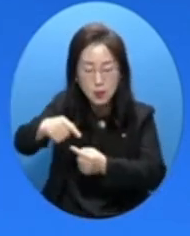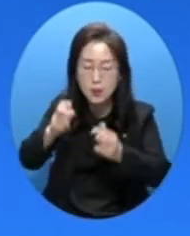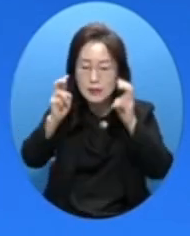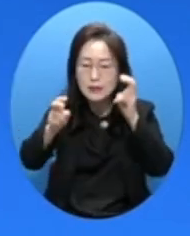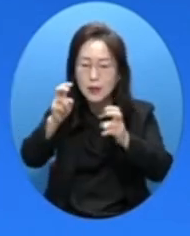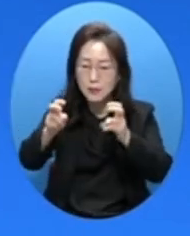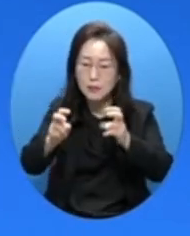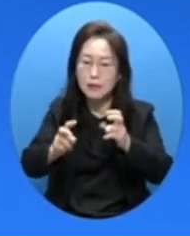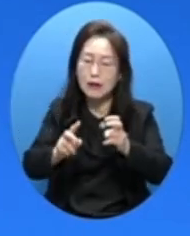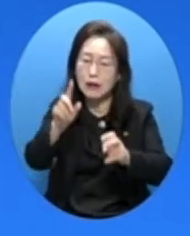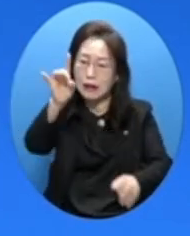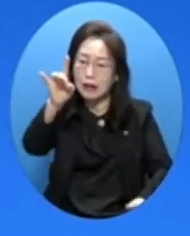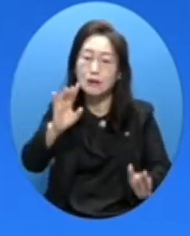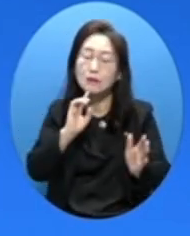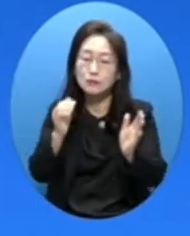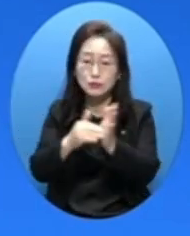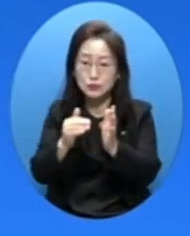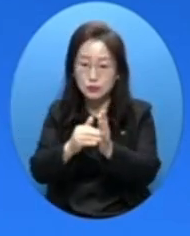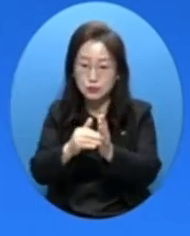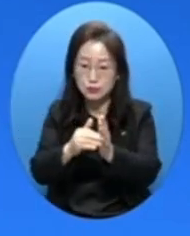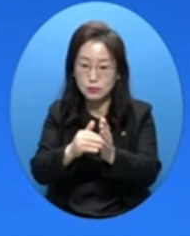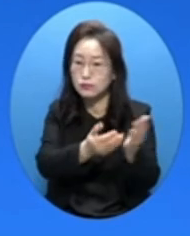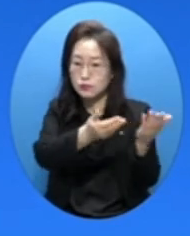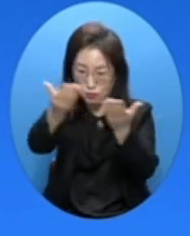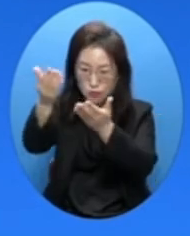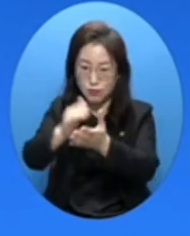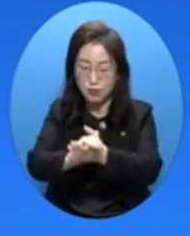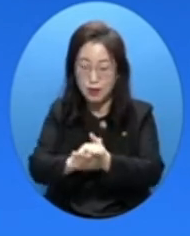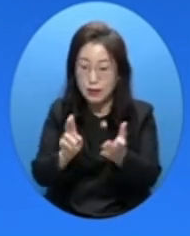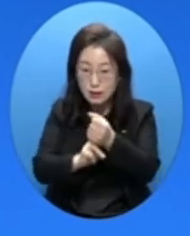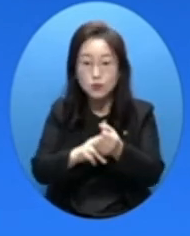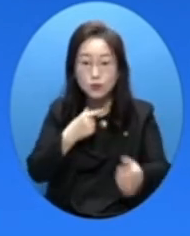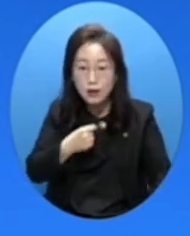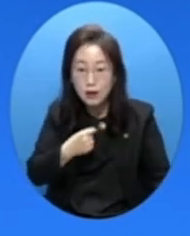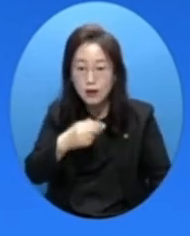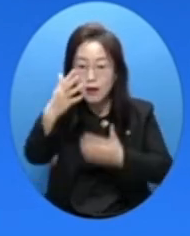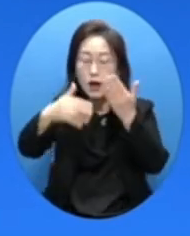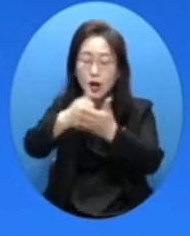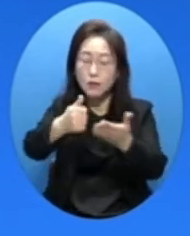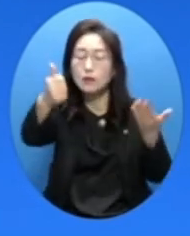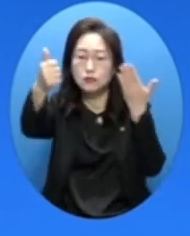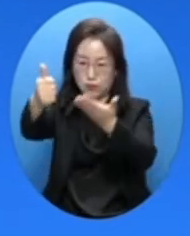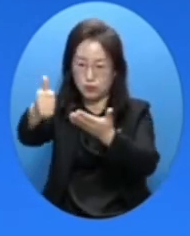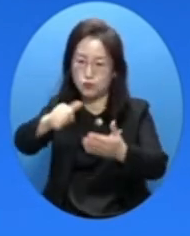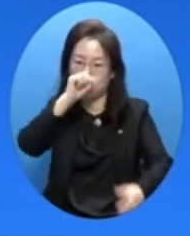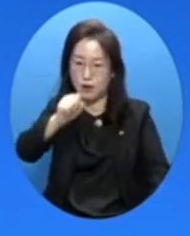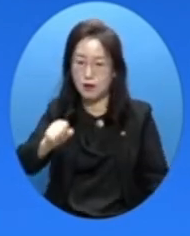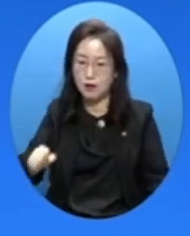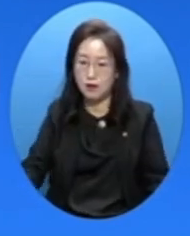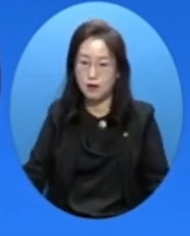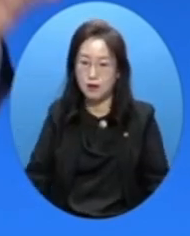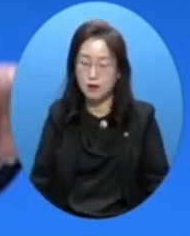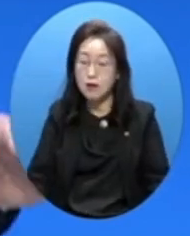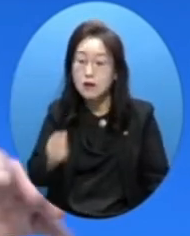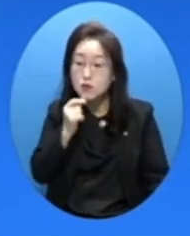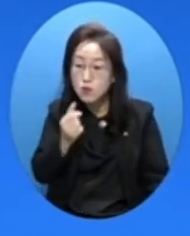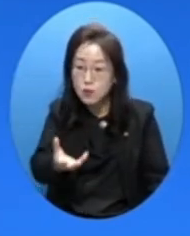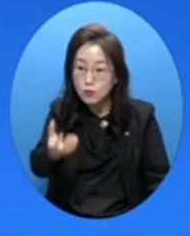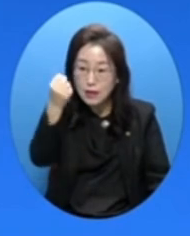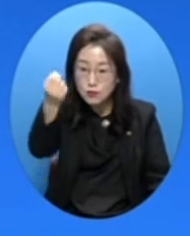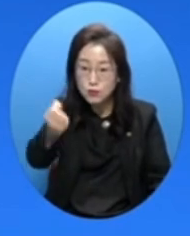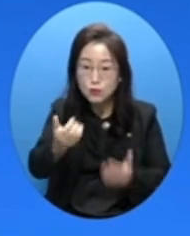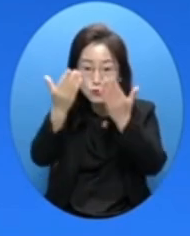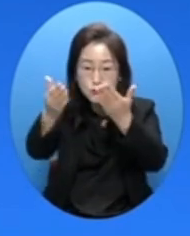하나밖에 없습니다. 우리가 주님의 기적을 체험하려면 주님이 원하실 때 내놓아야 되는 것입니다. 하나님께서 작은 것을 통하여 큰 일을